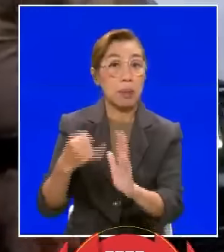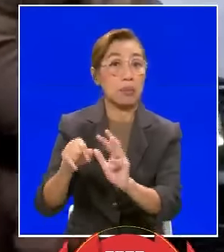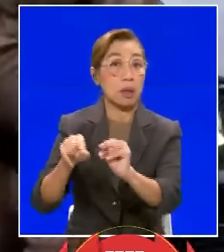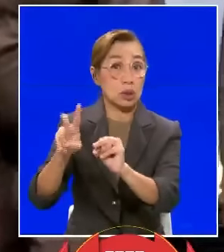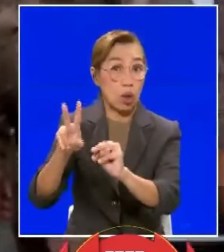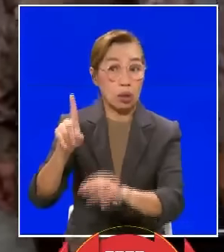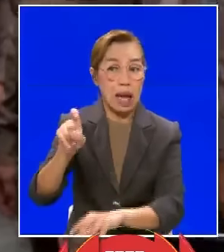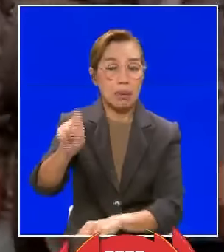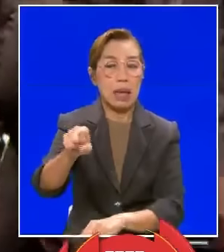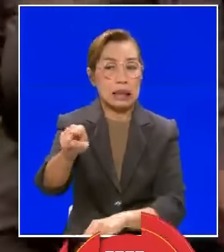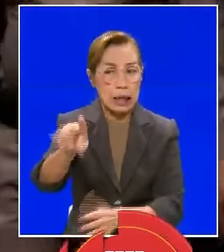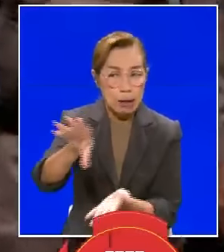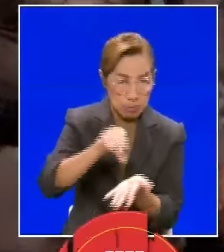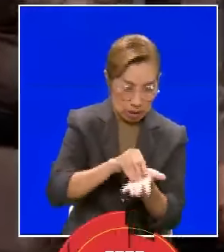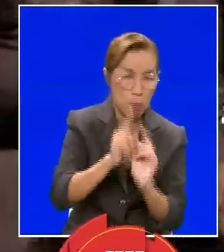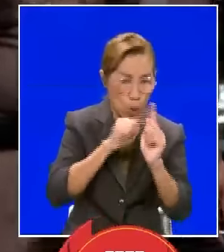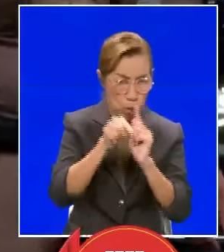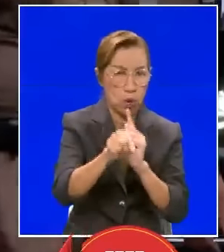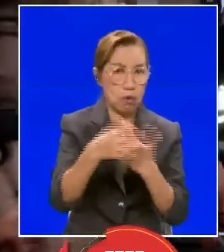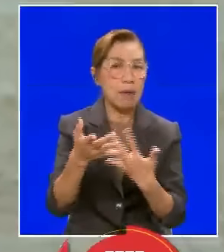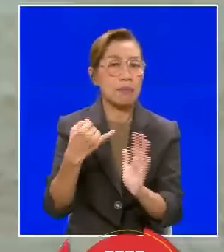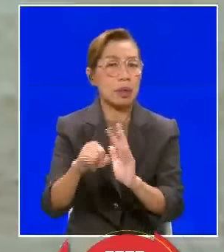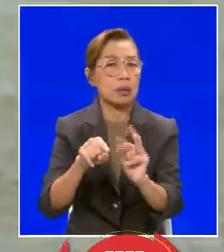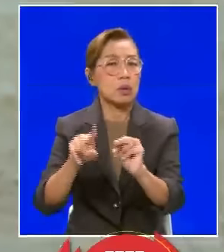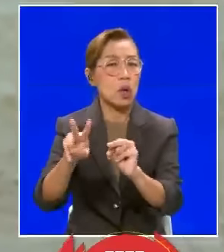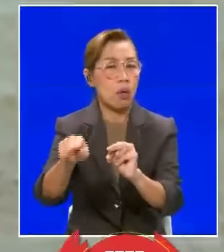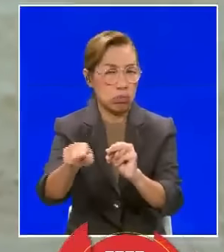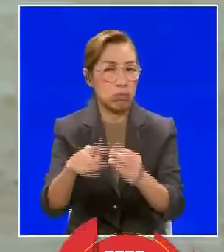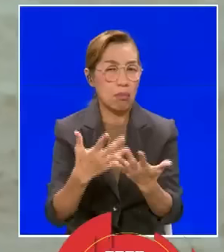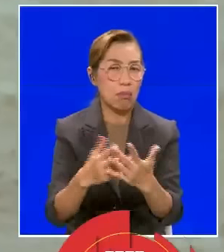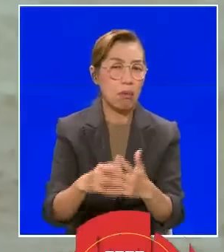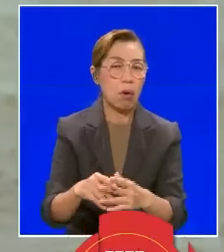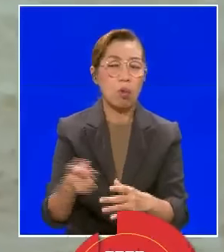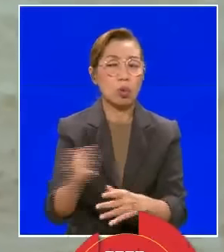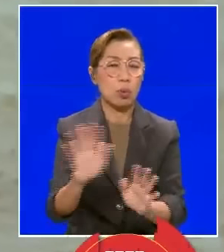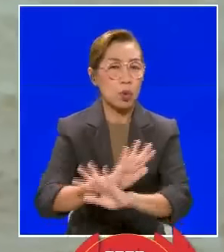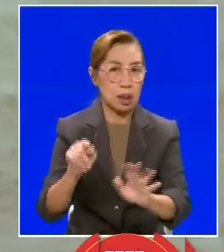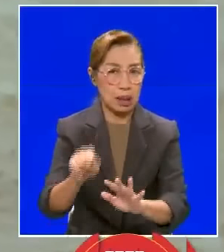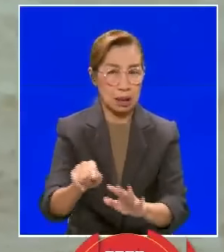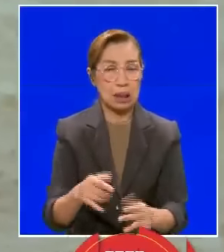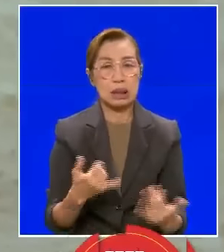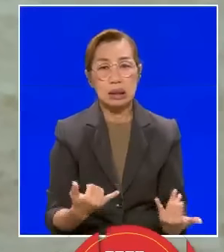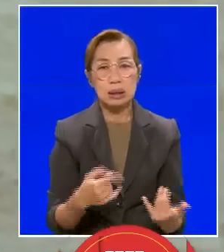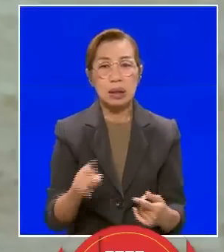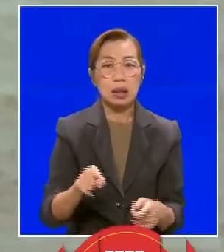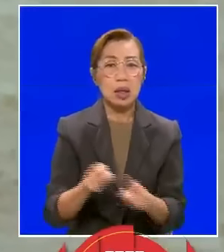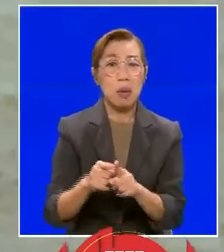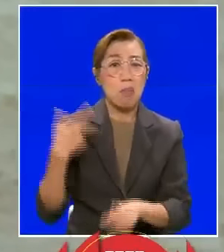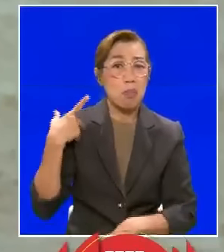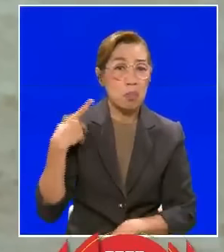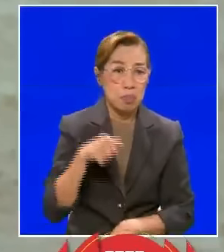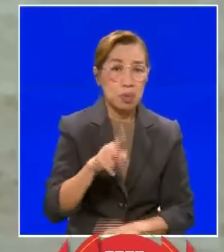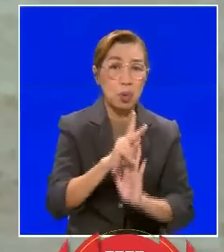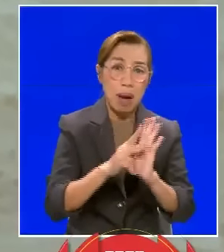บอกว่าถ้าเหตุการณ์สถานการณ์มันไม่เปลี่ยนไปเลยถึงแม้จะเปลี่ยนรัฐบาลแล้วไม่น่าจะดีกับรัฐบาลด้วยนะไม่น่าจะดี